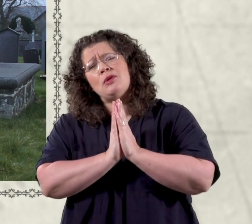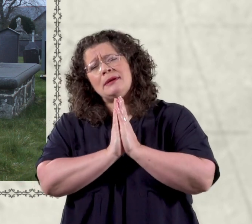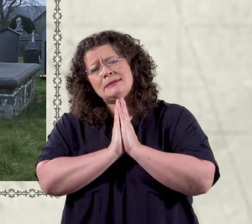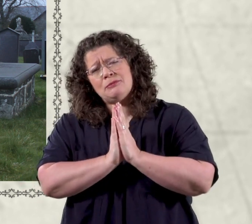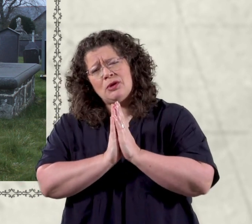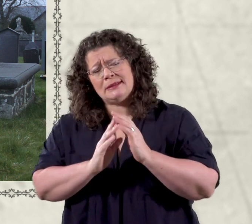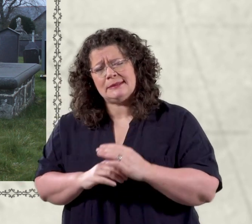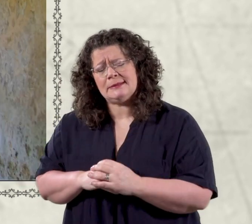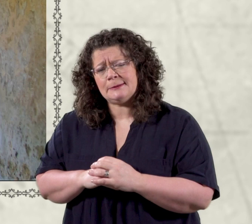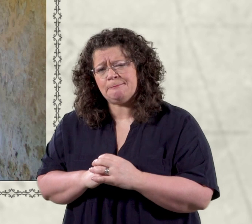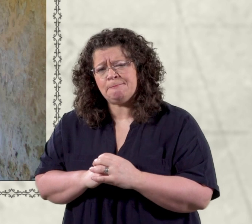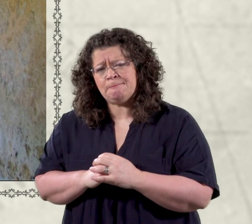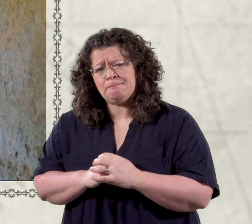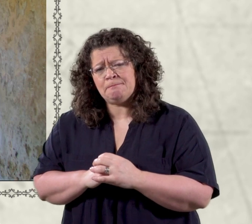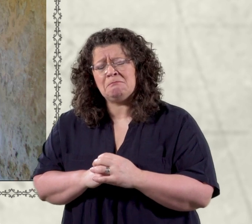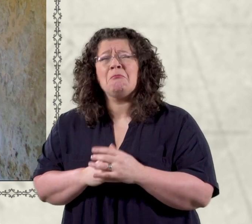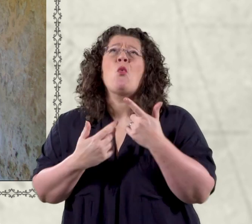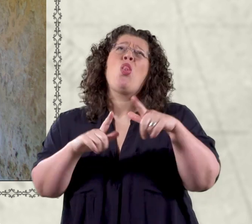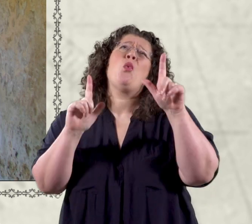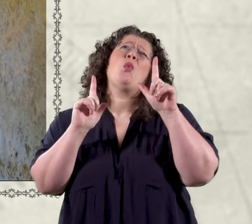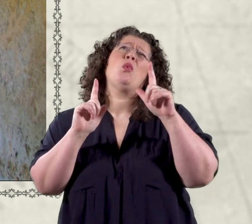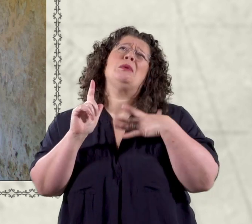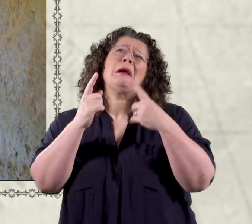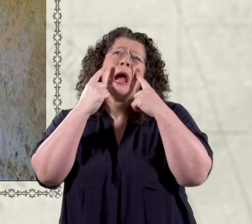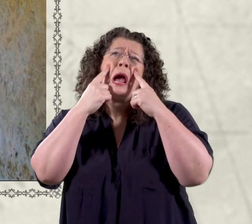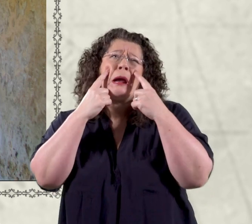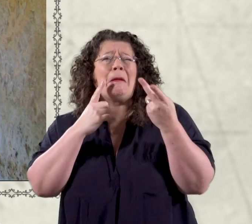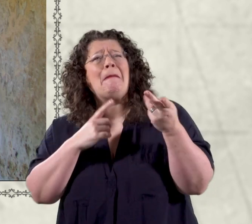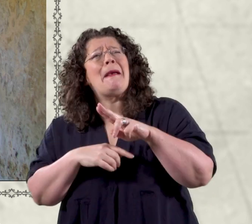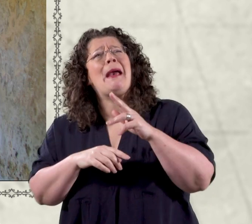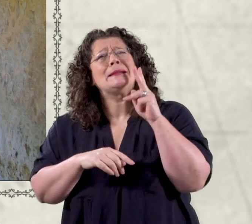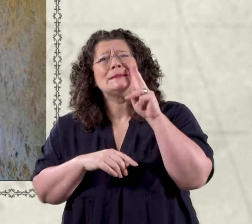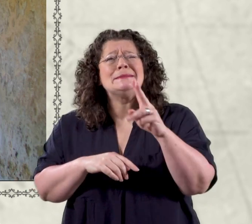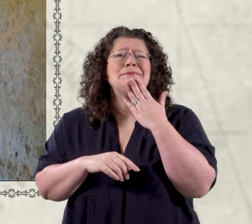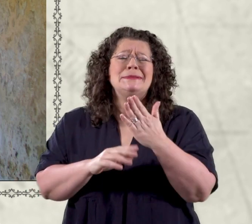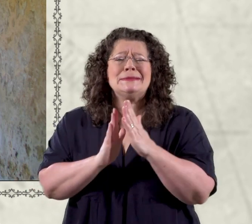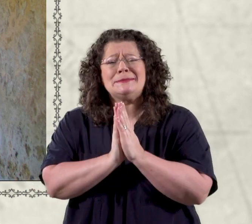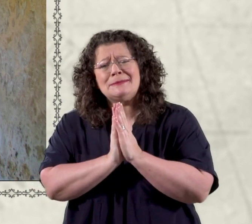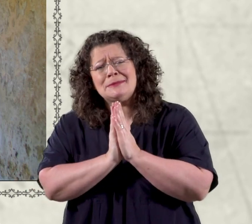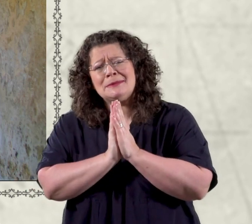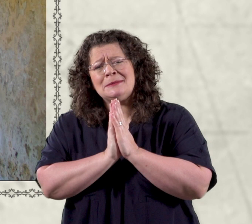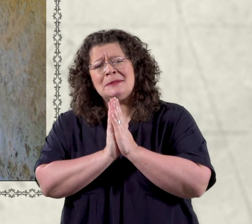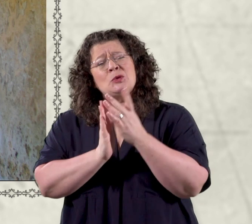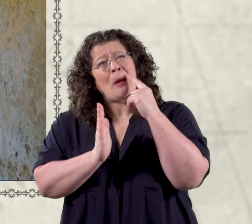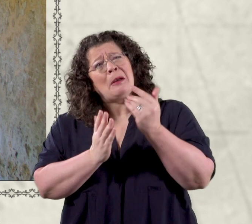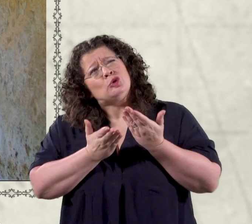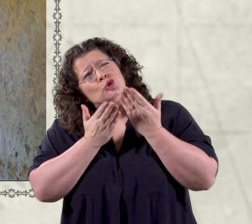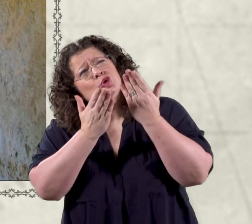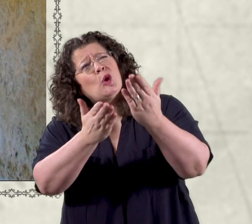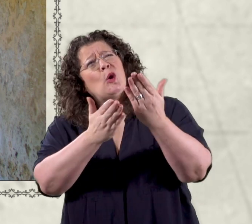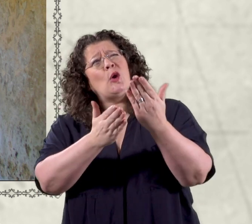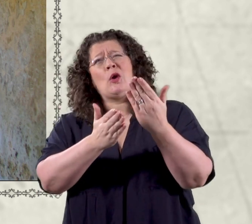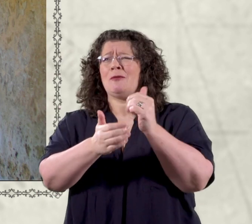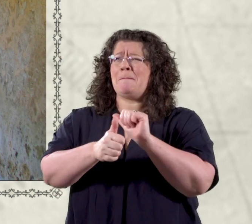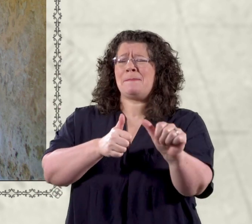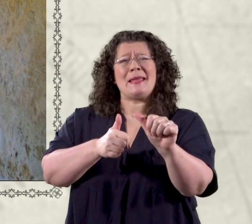dduw. O dduw, gad i mi weld unwaith eto, fel y gallaf dy wasanaethu ar dy